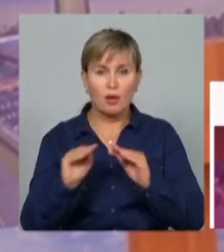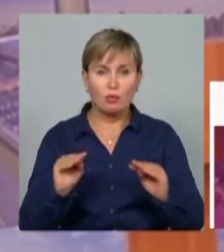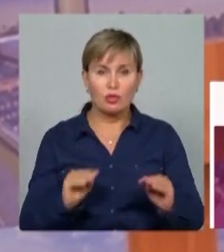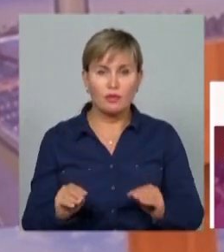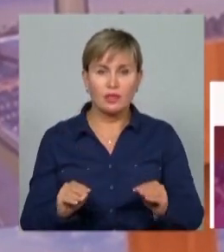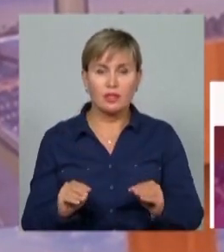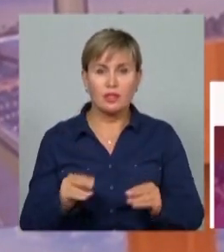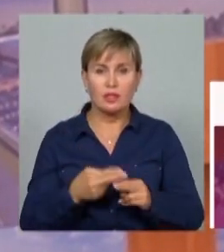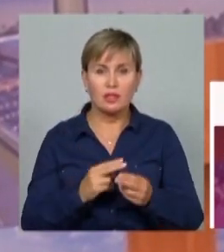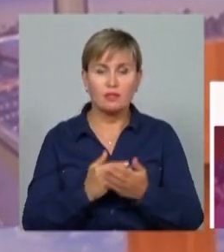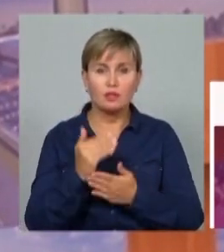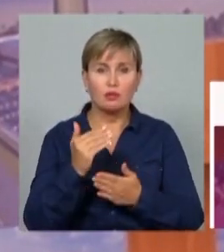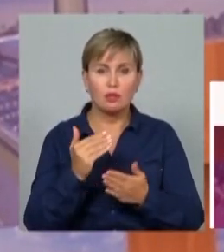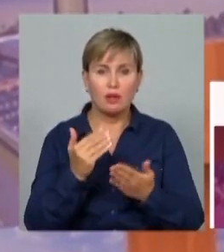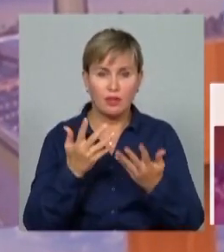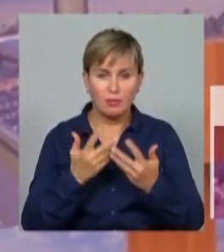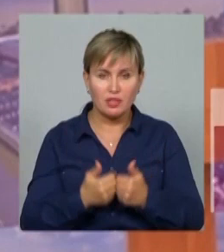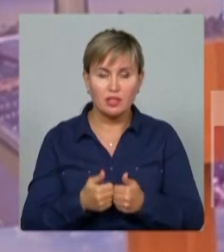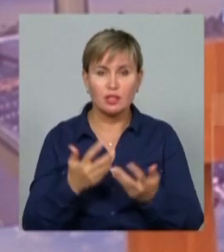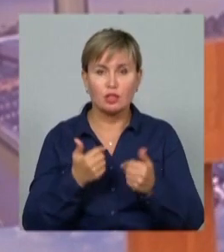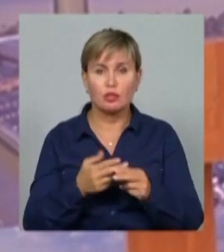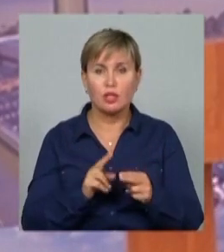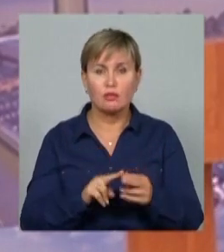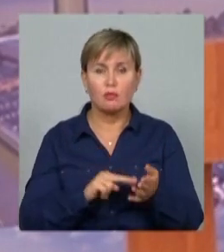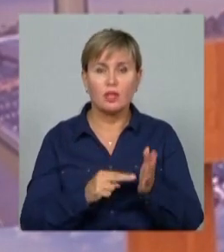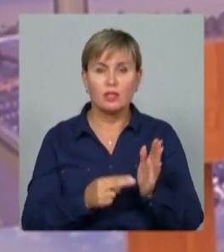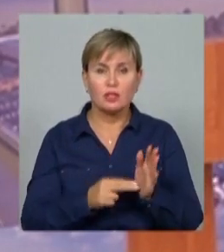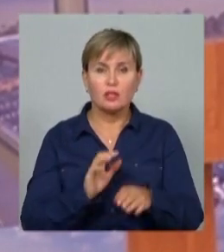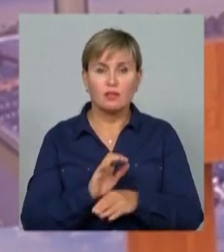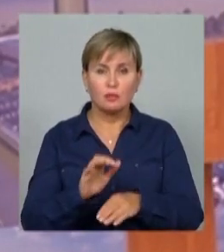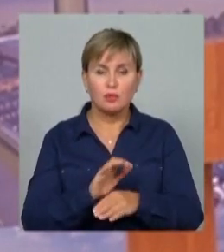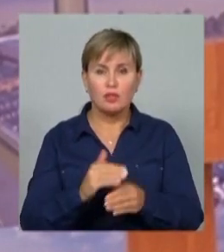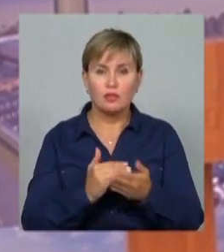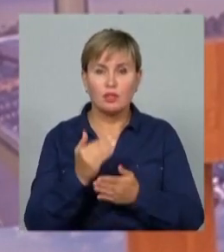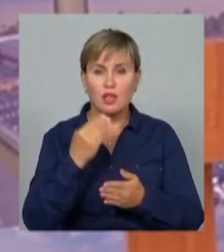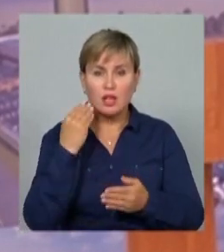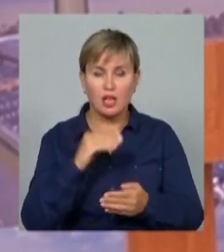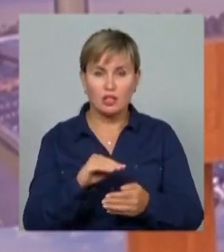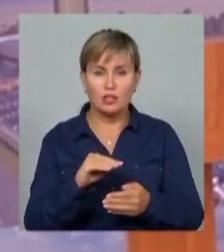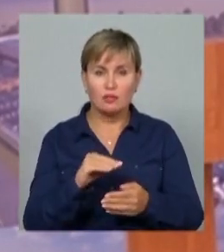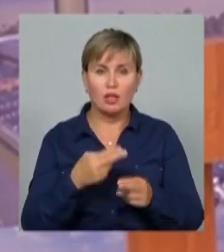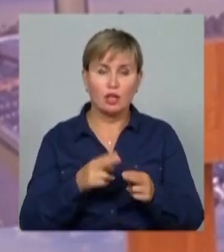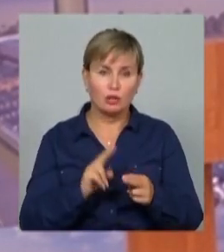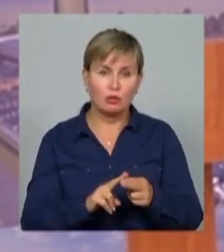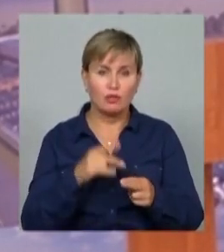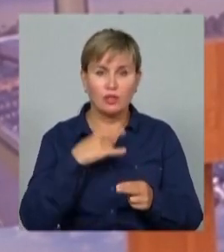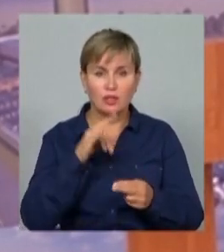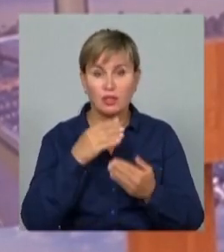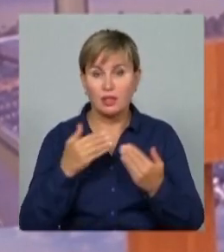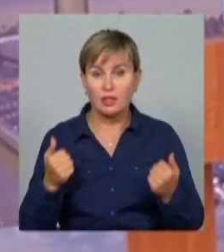оно высокоавтоматизировано. За счет этого планируется выпуск высококачественной продукции, аналогов которых в Казахстане нет.